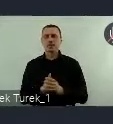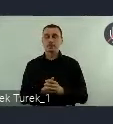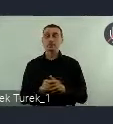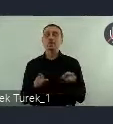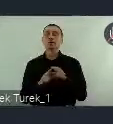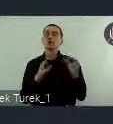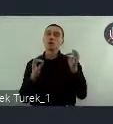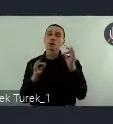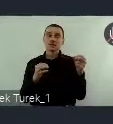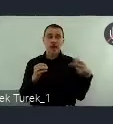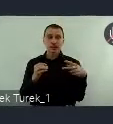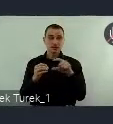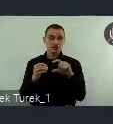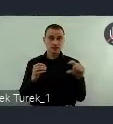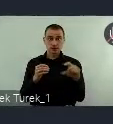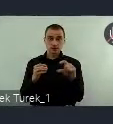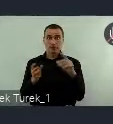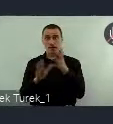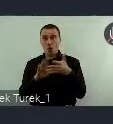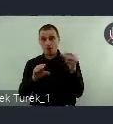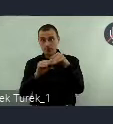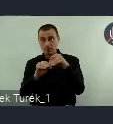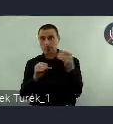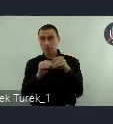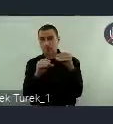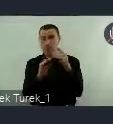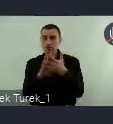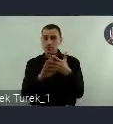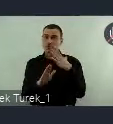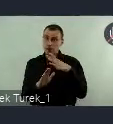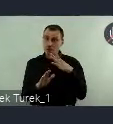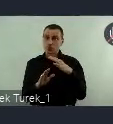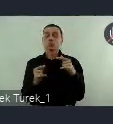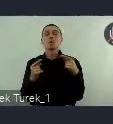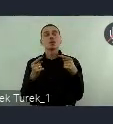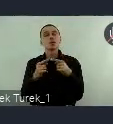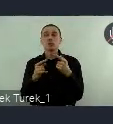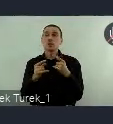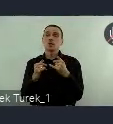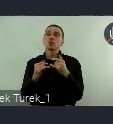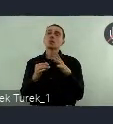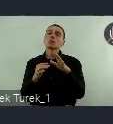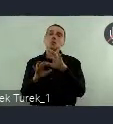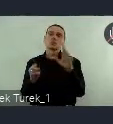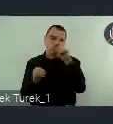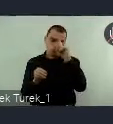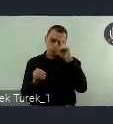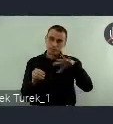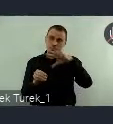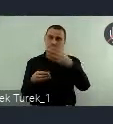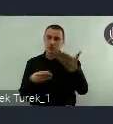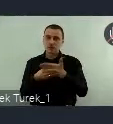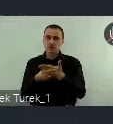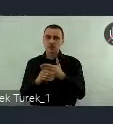tekstową na swojej stronie internetowej składajcie ten język migowy w przypadku działań do takiej otwartej nieznanej grupy odbiorców Jeśli znowu